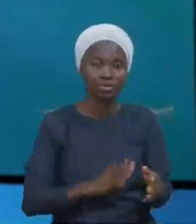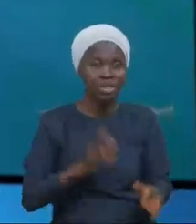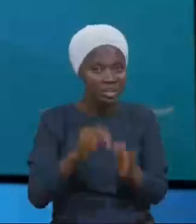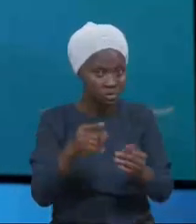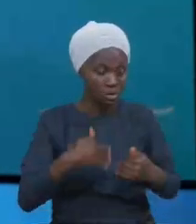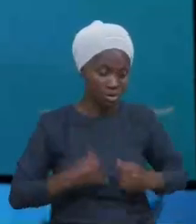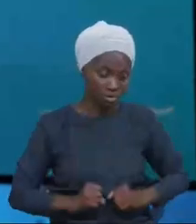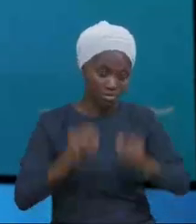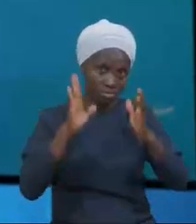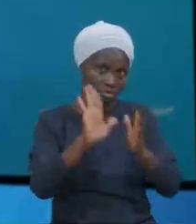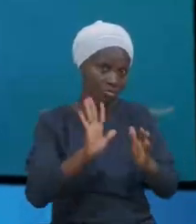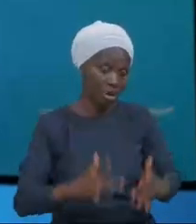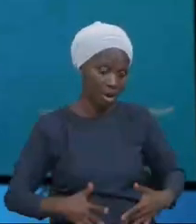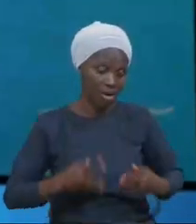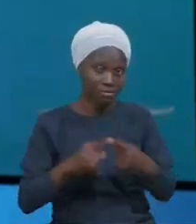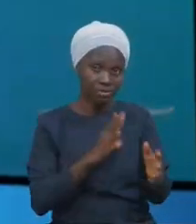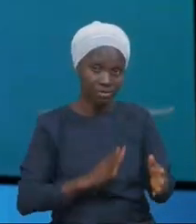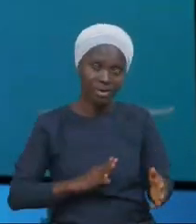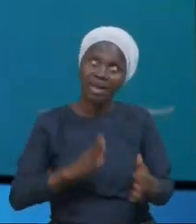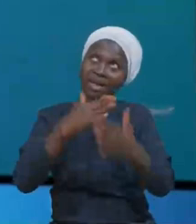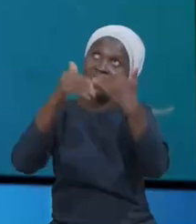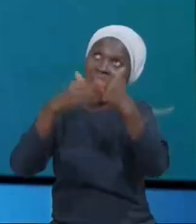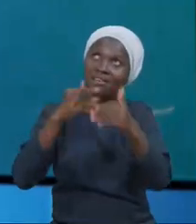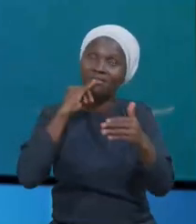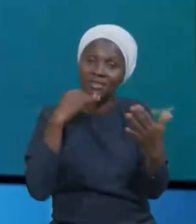ciel célèbre comme nous célébrons aussi.